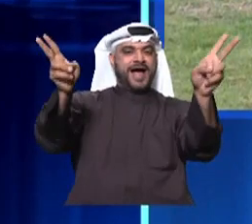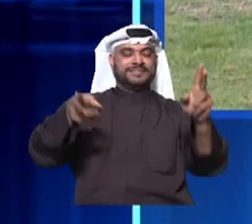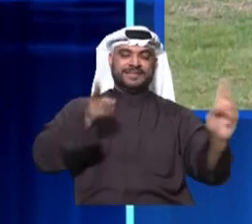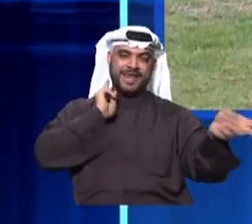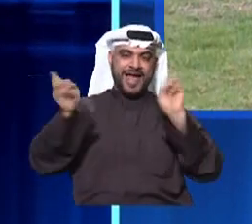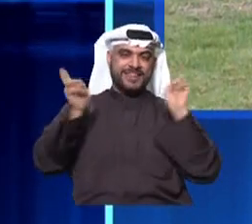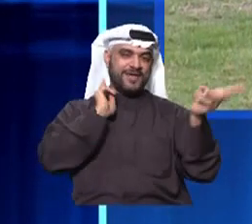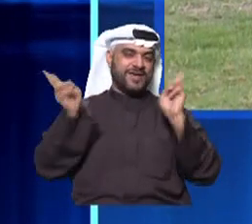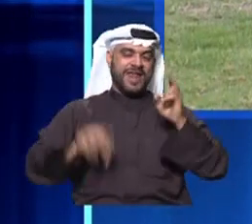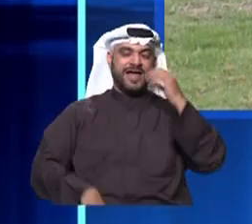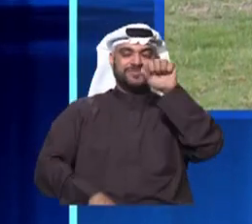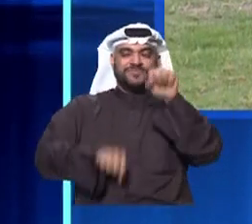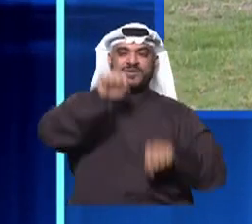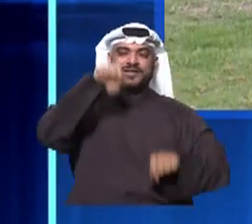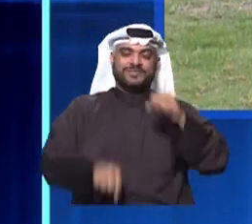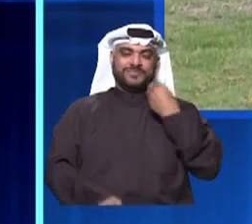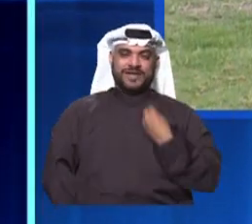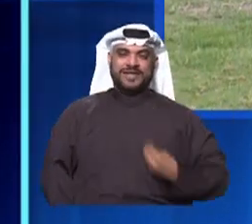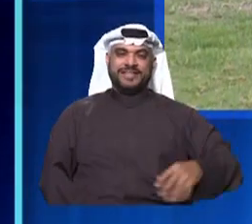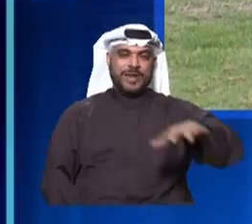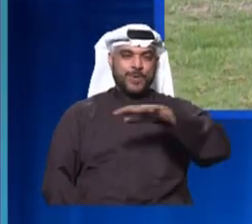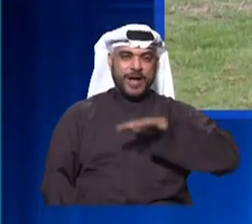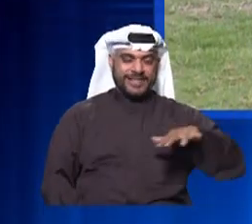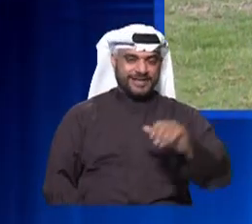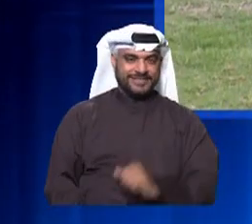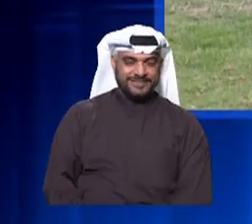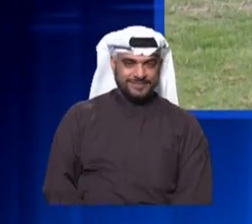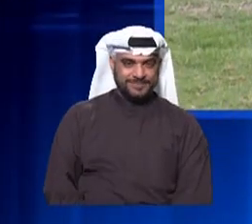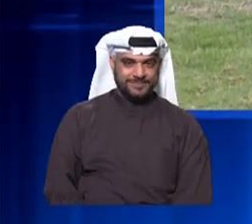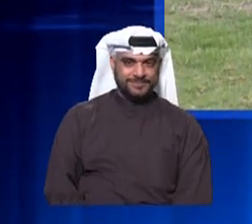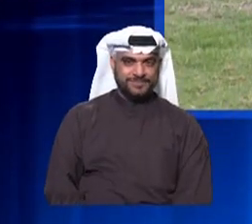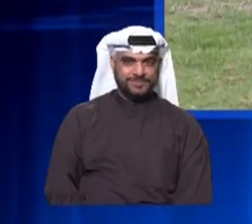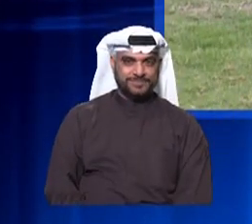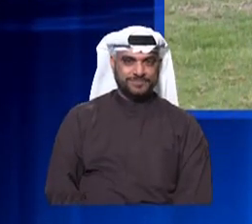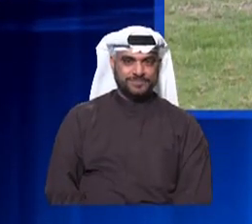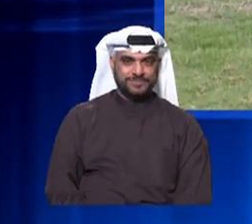بالأعياد الوطنية في مركز جابر الثقافي؟